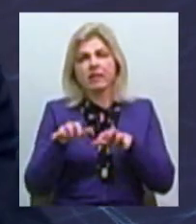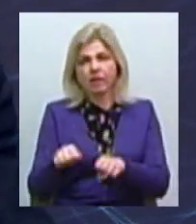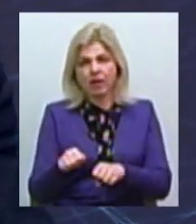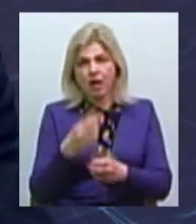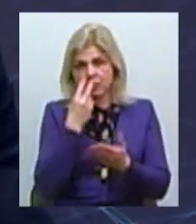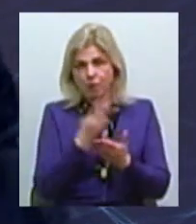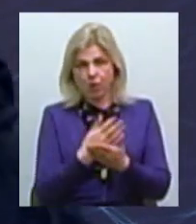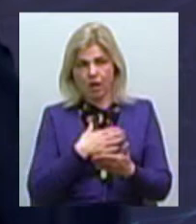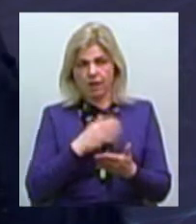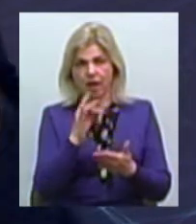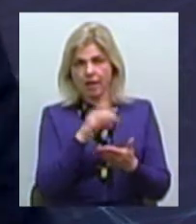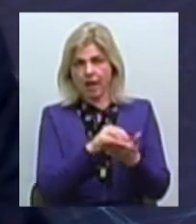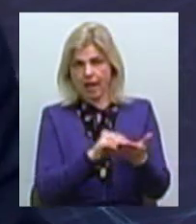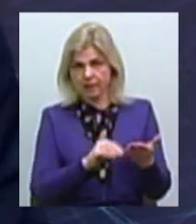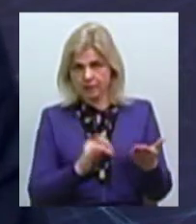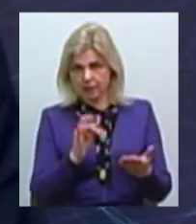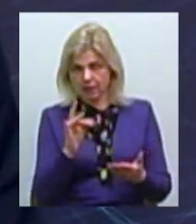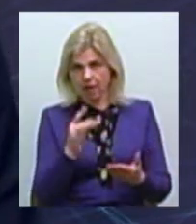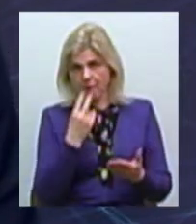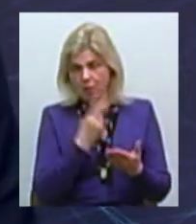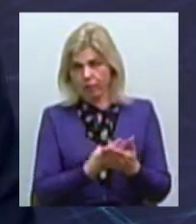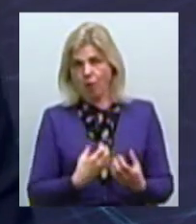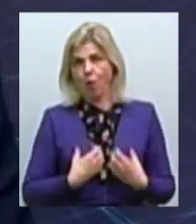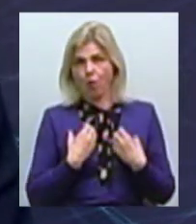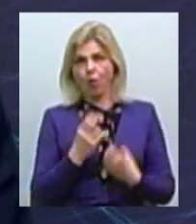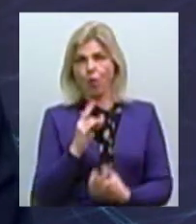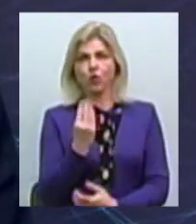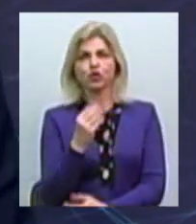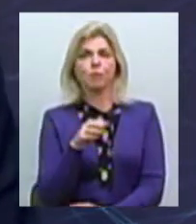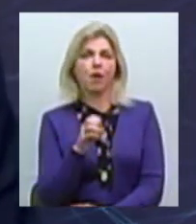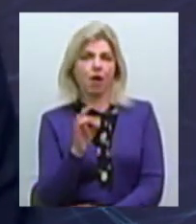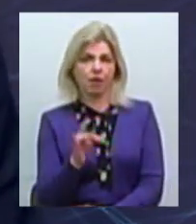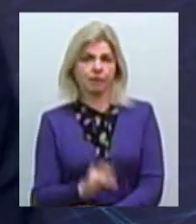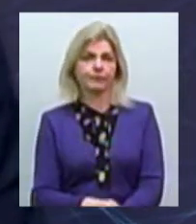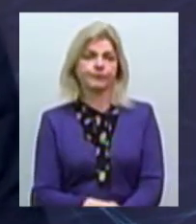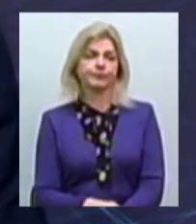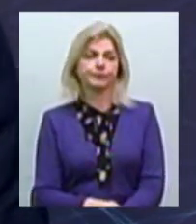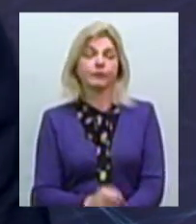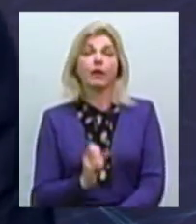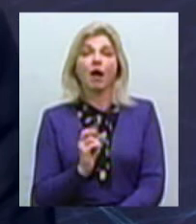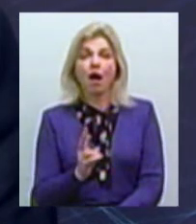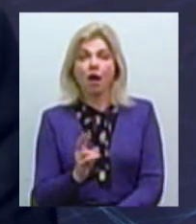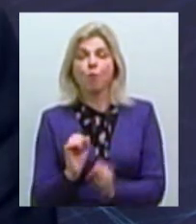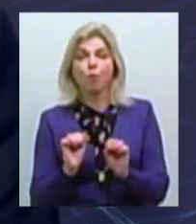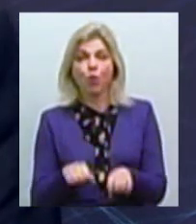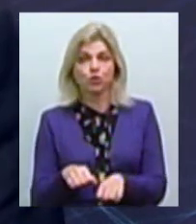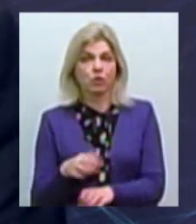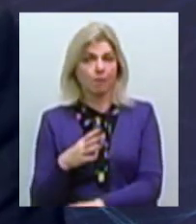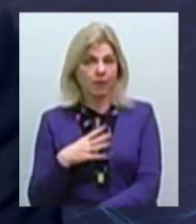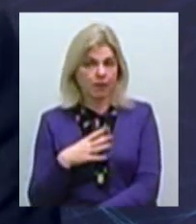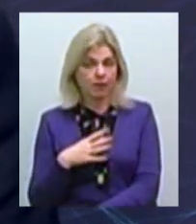реестр и сказал господи это кошмар какой то как можно было